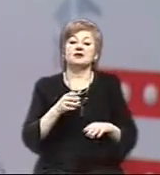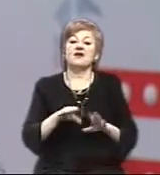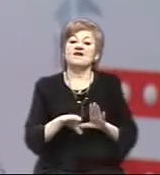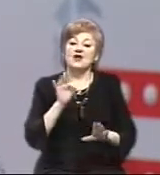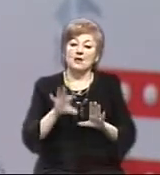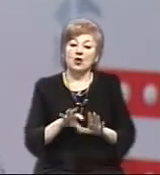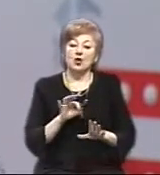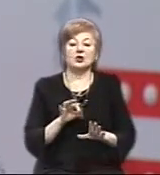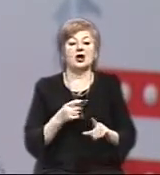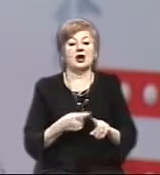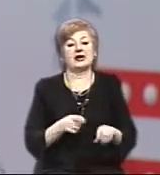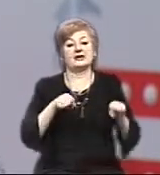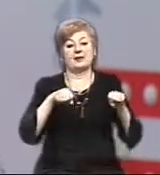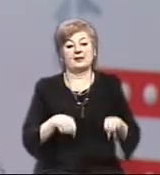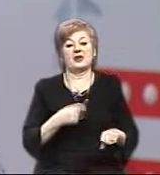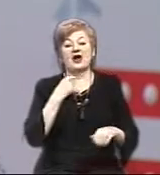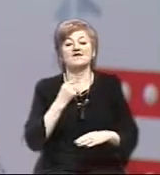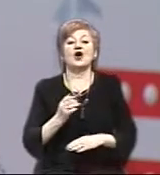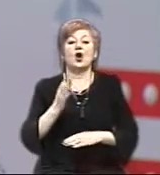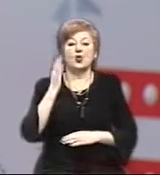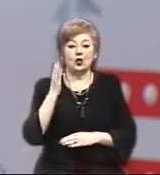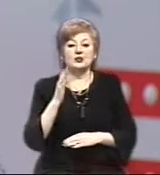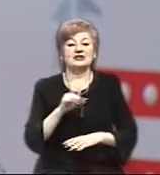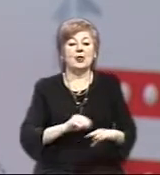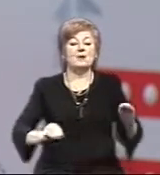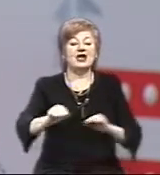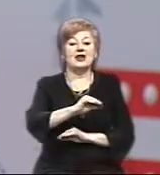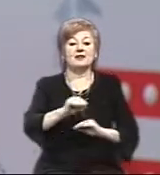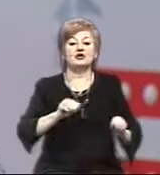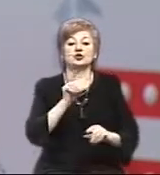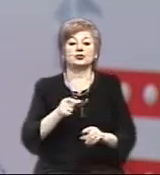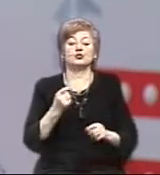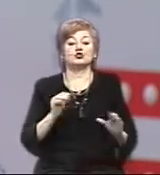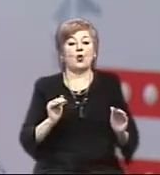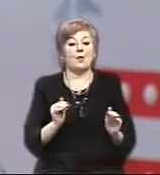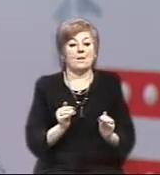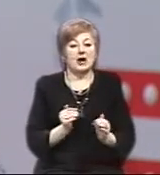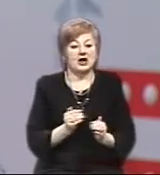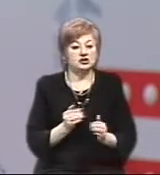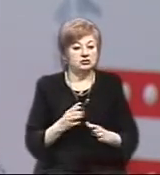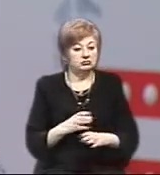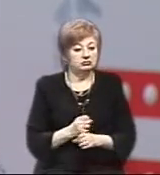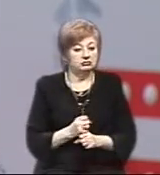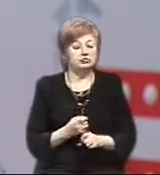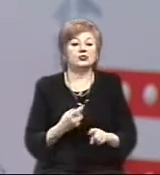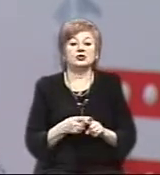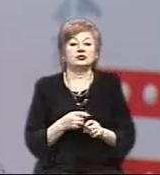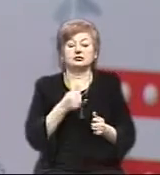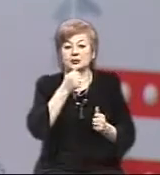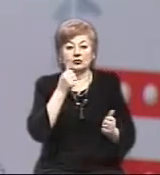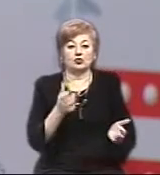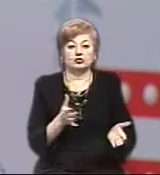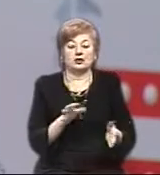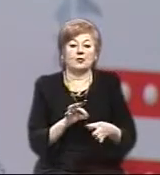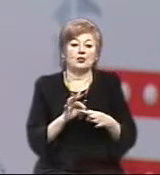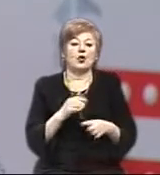яких теж право голосування внутрішньопереміщених осіб теж трішки обмежене, тому що неможливо буде